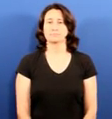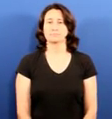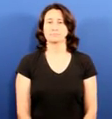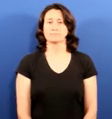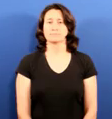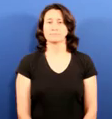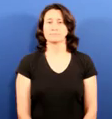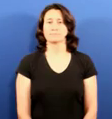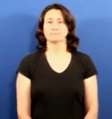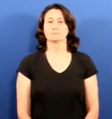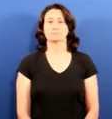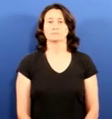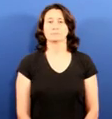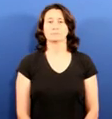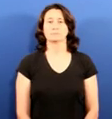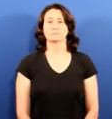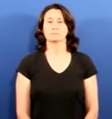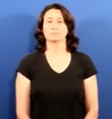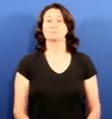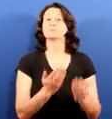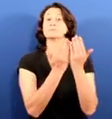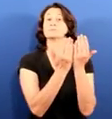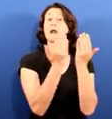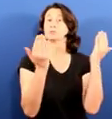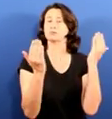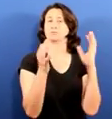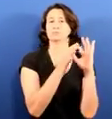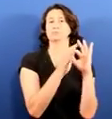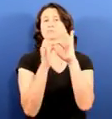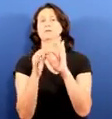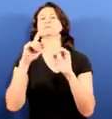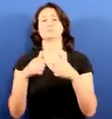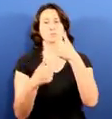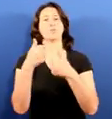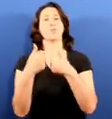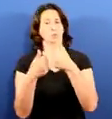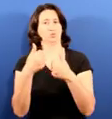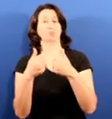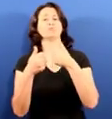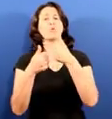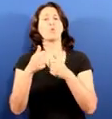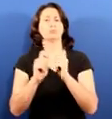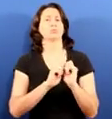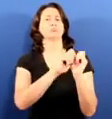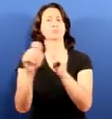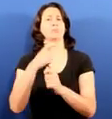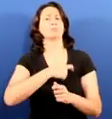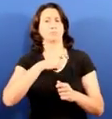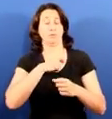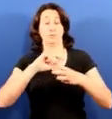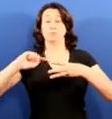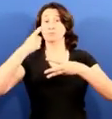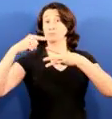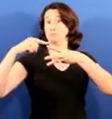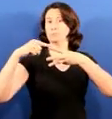berriz, 20 lan aukeratu ditu epaimaiak. Sariei dagokionez, lehiaketako irabazleek sariebek jasako dituzte. Lehen